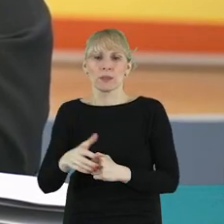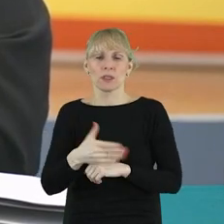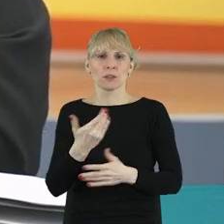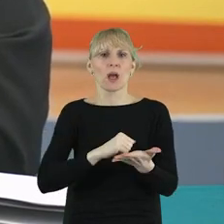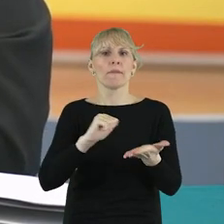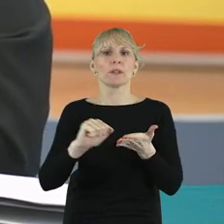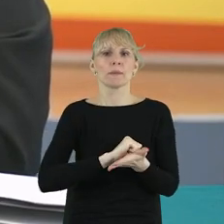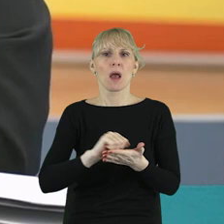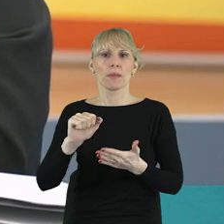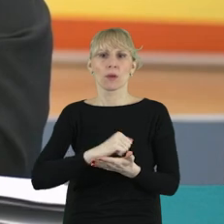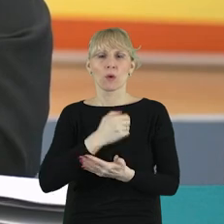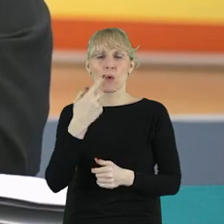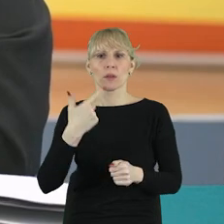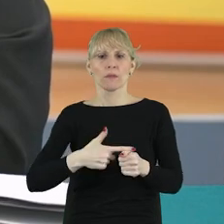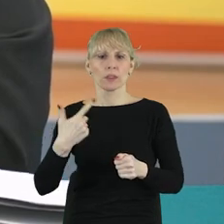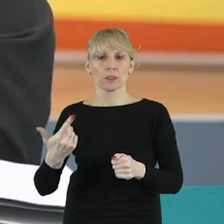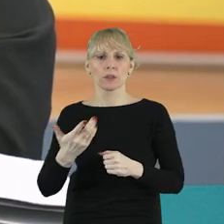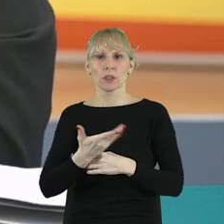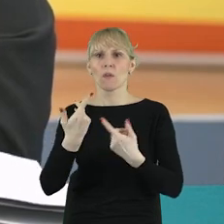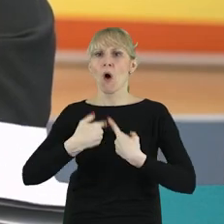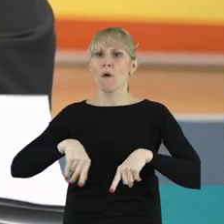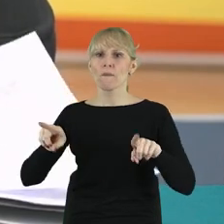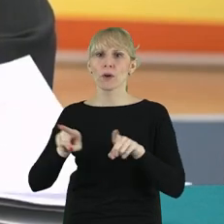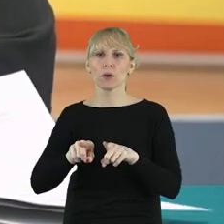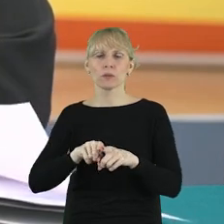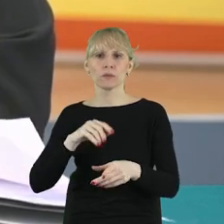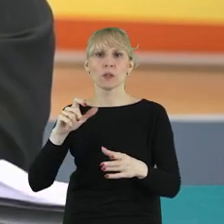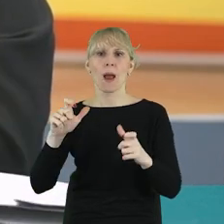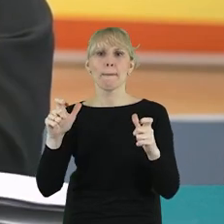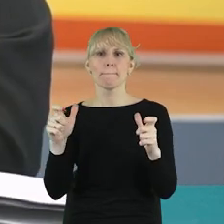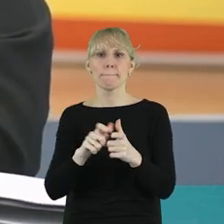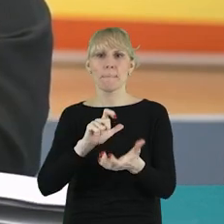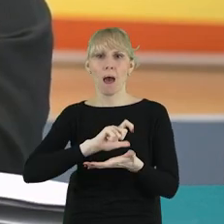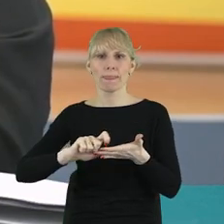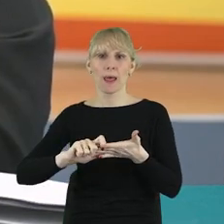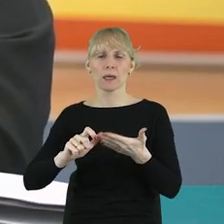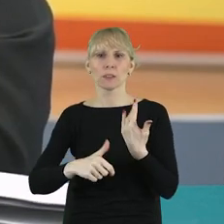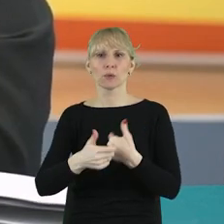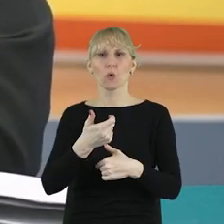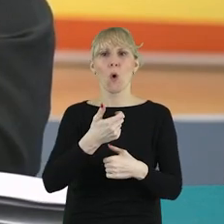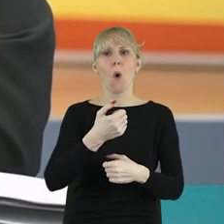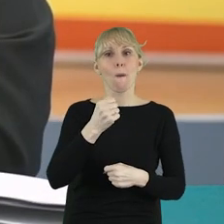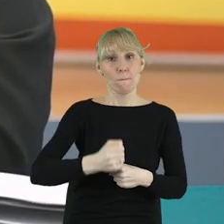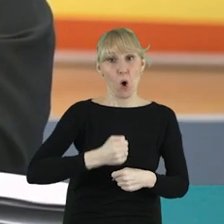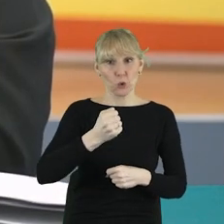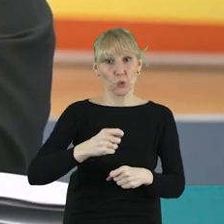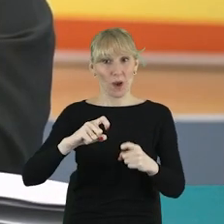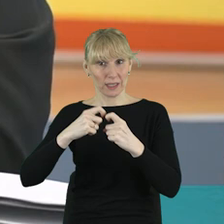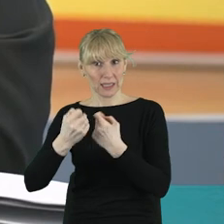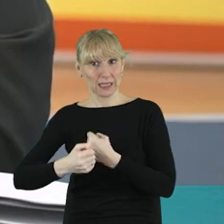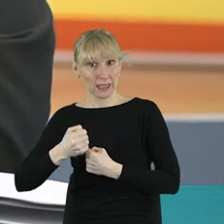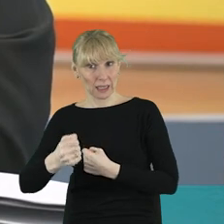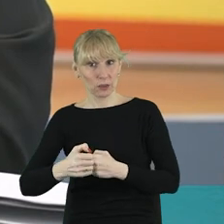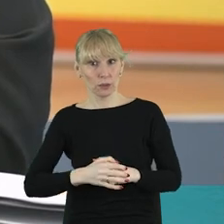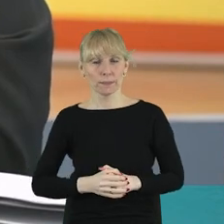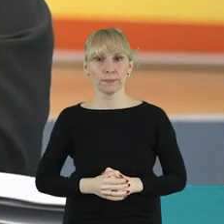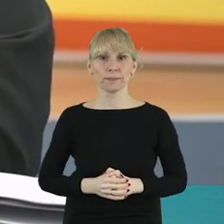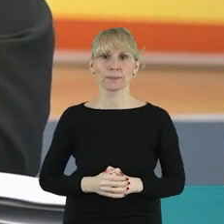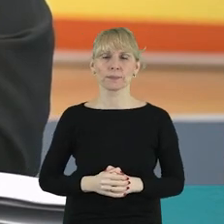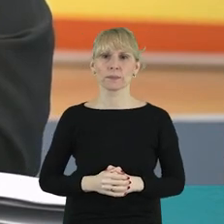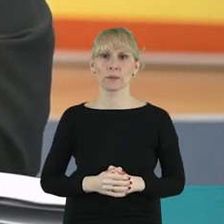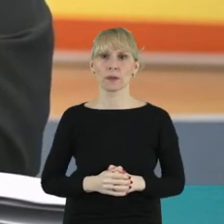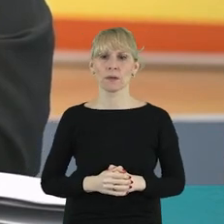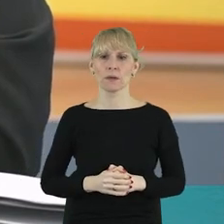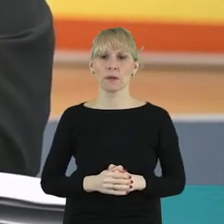mandatu posła i senatora. Co się zaś tyczy, szanowni państwo, też mamy jasno określone zasady, jeśli chodzi